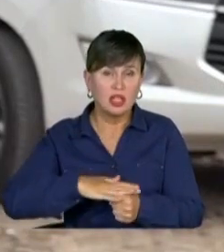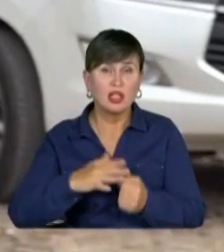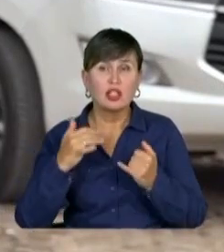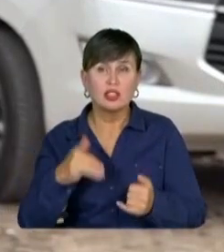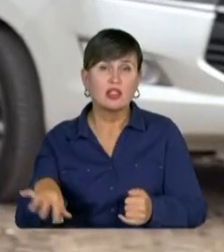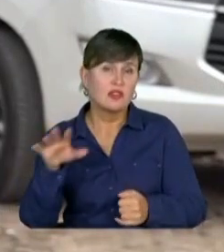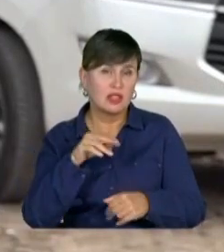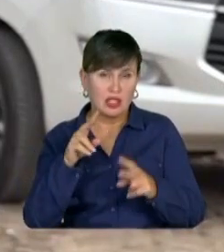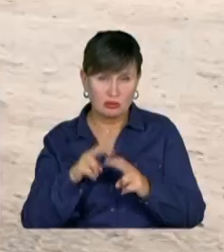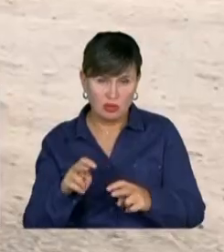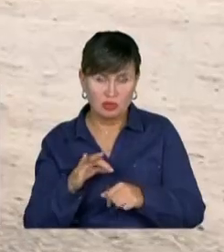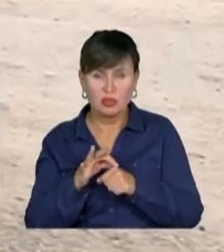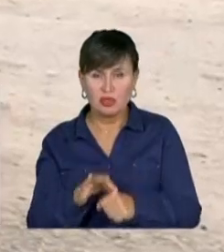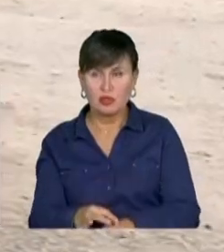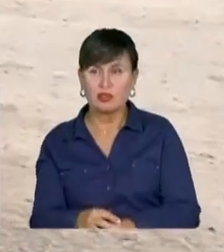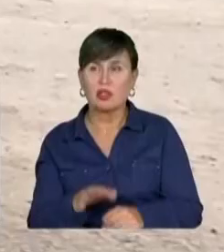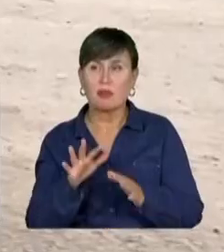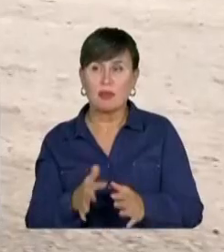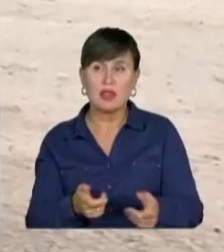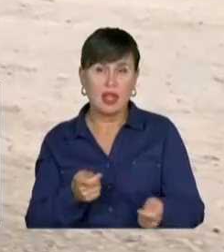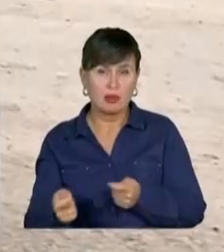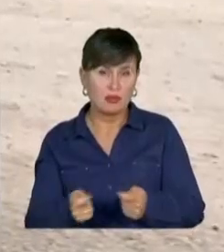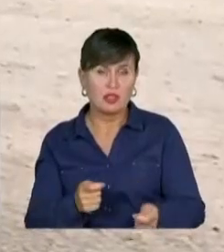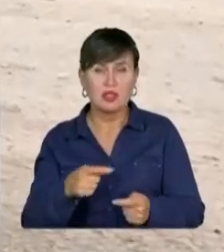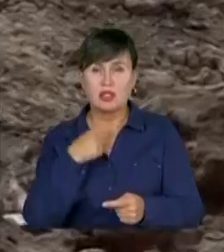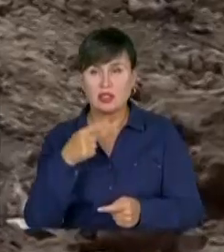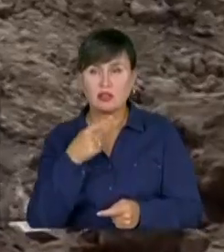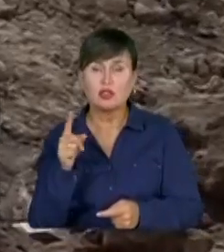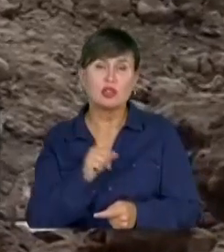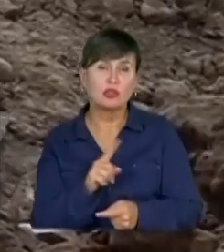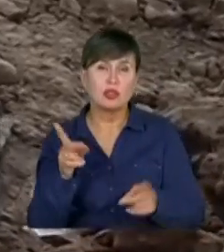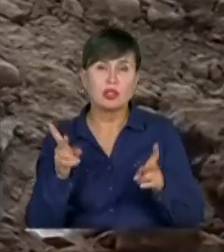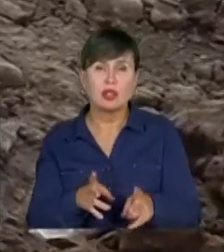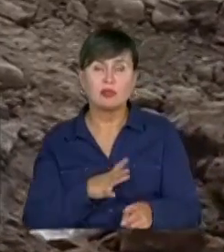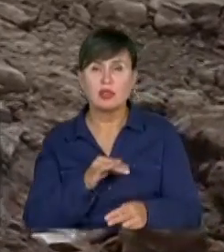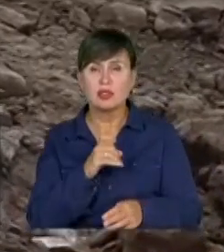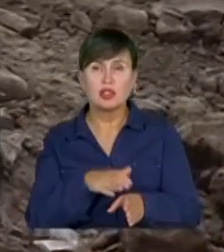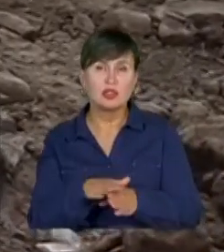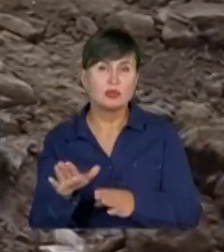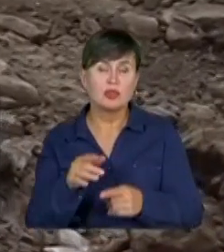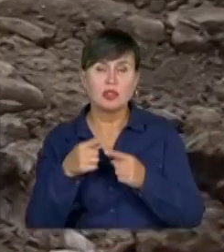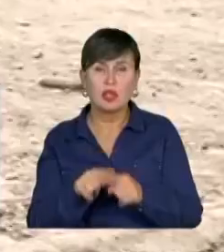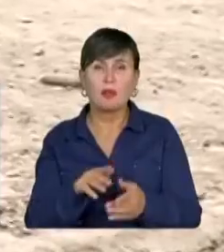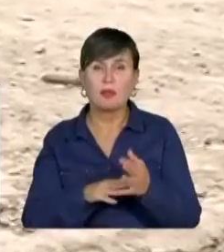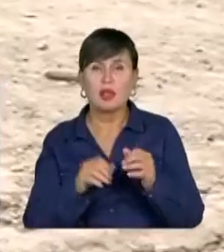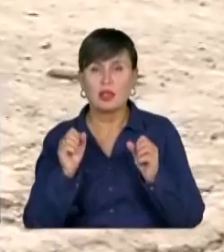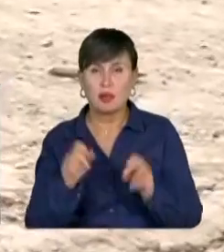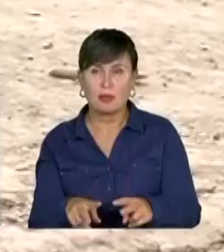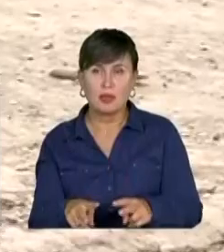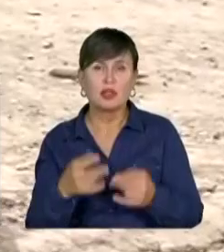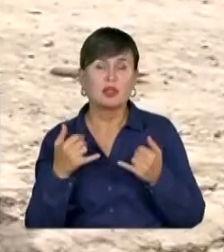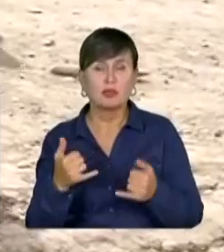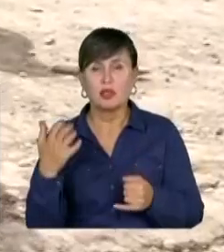все экспертизы проводятся. А вот местные администрации заявили, что трагедия произошла из-за несоблюдения техники безопасности.